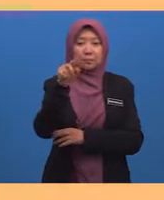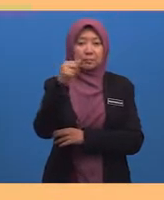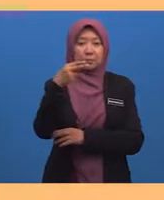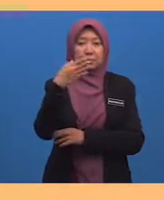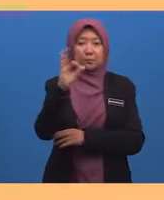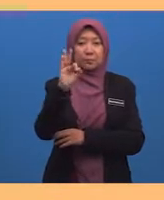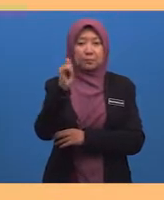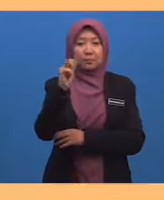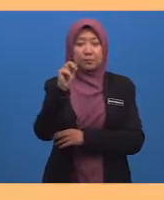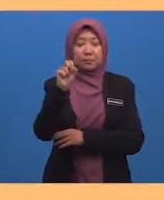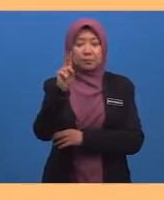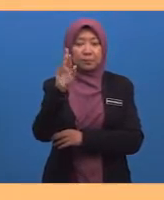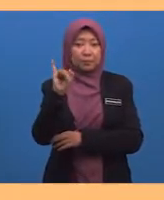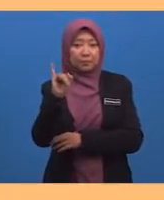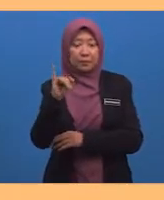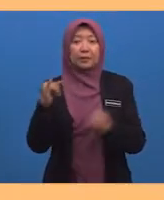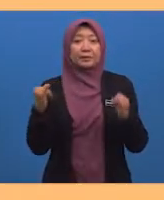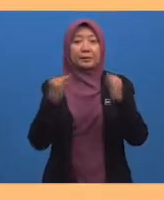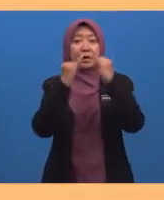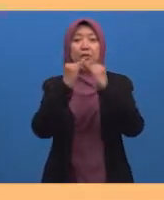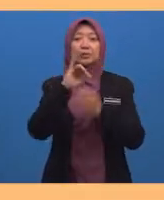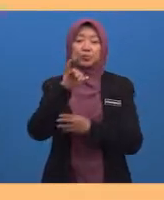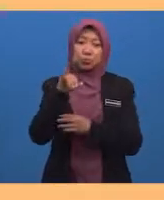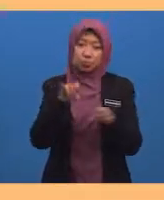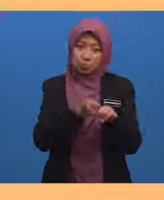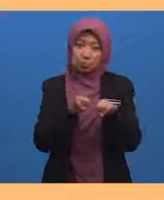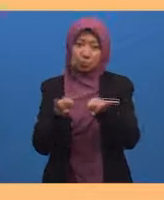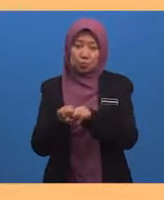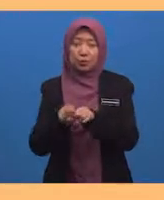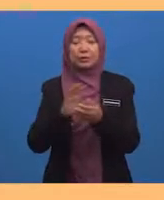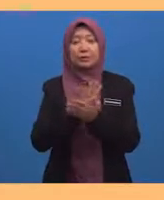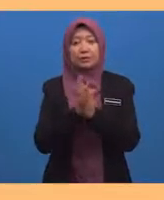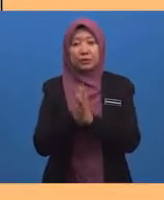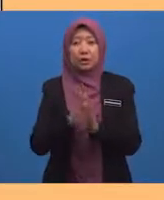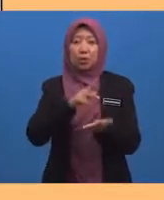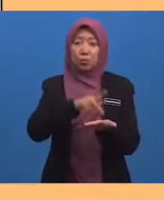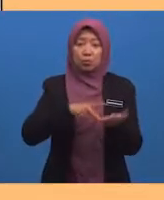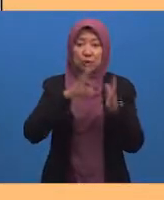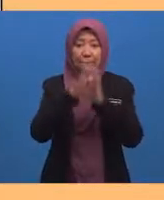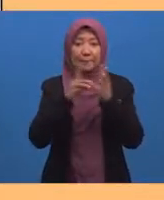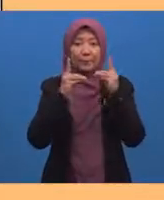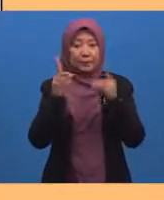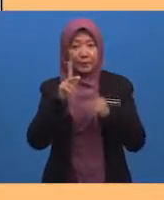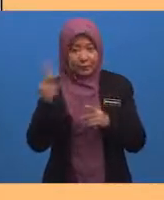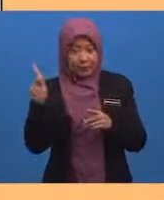Selain dayah, istana juga dijadikan pusat pendidikan oleh pemerintah di Aceh.